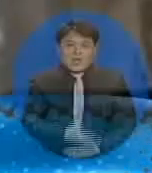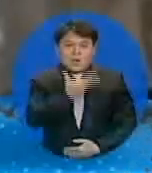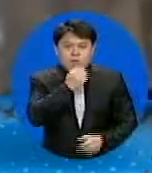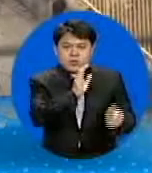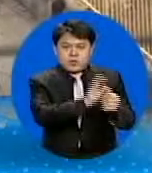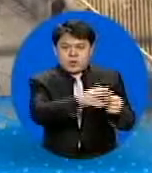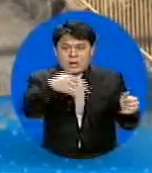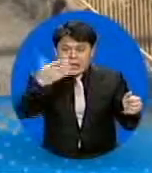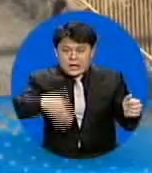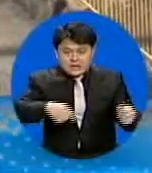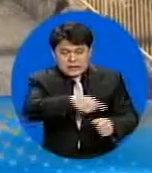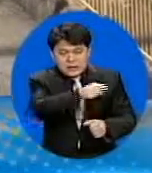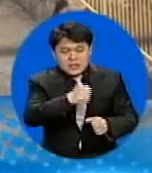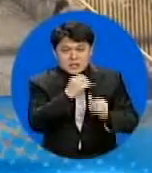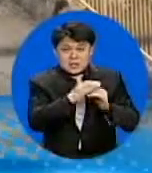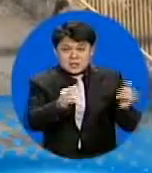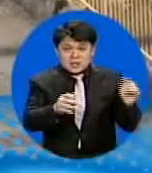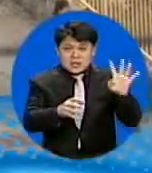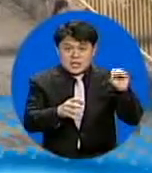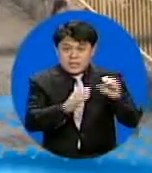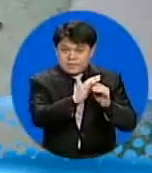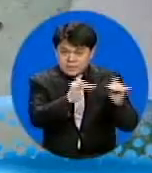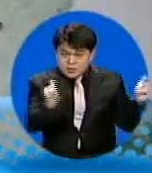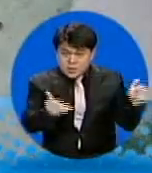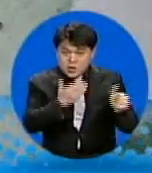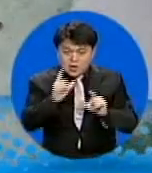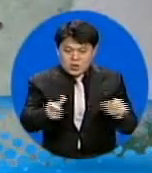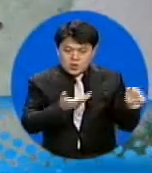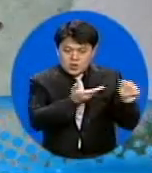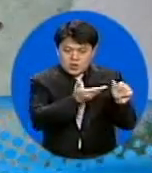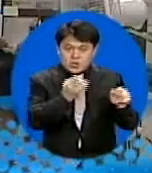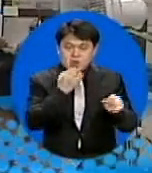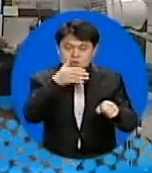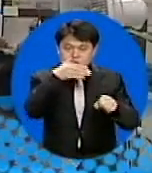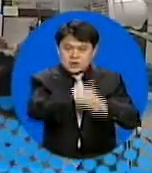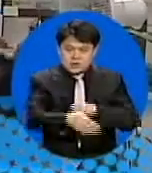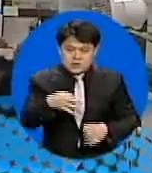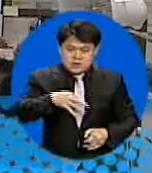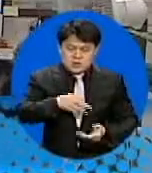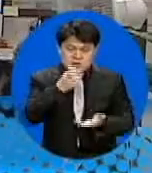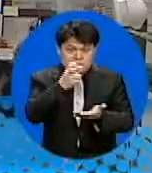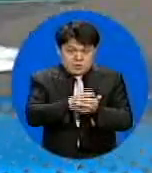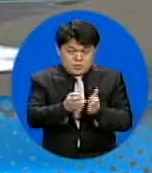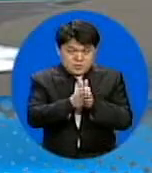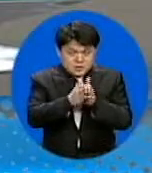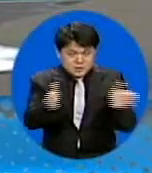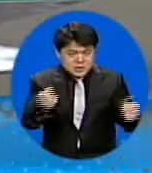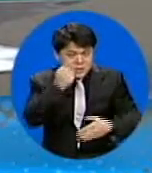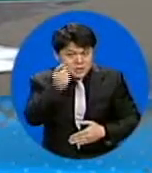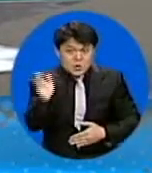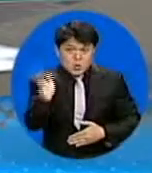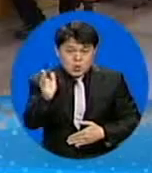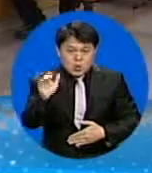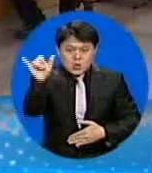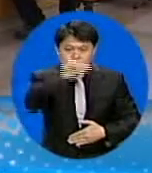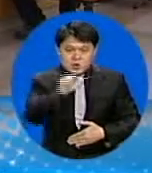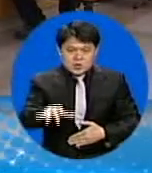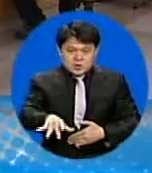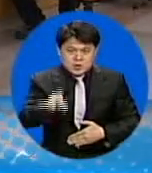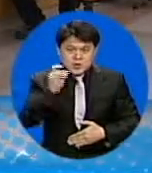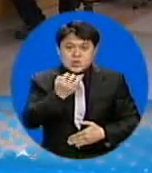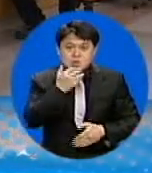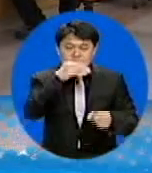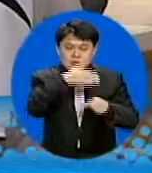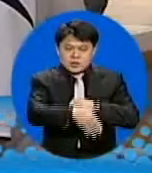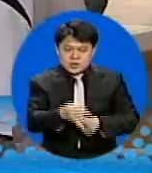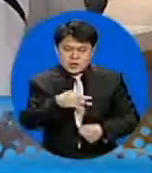복지사각지대에 놓인 빈곤층 4만 명에게 생계비를 지급하는 서울형 기초보장제도. 제도 시행 한 달여, 전국에서 처음 시도되는 서울형